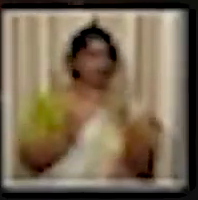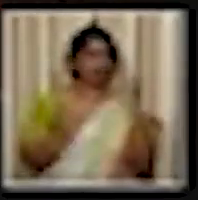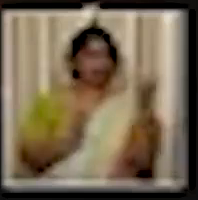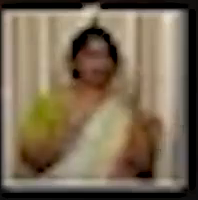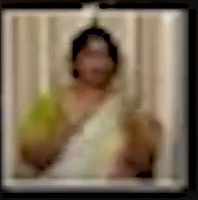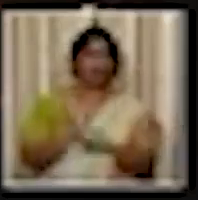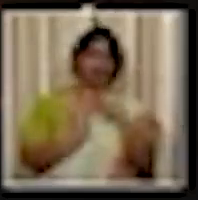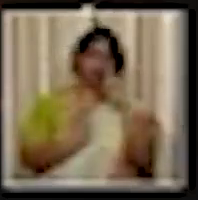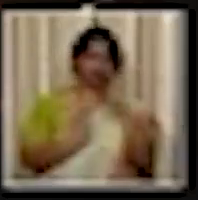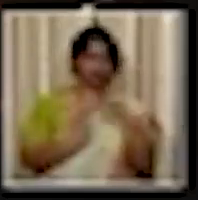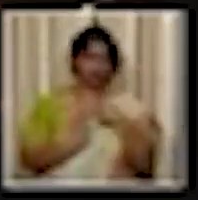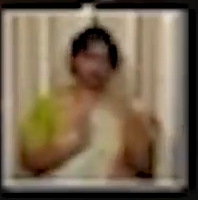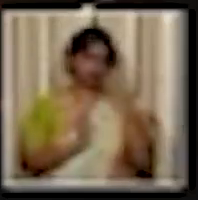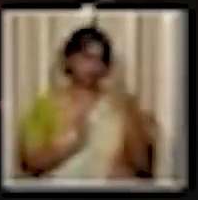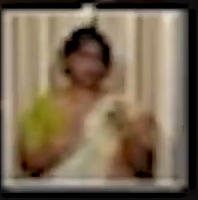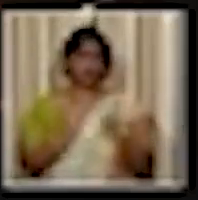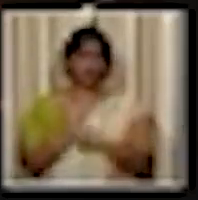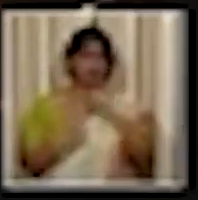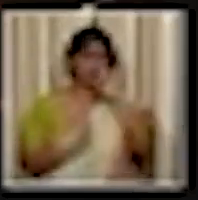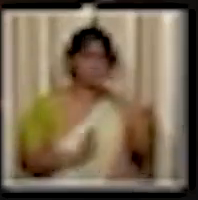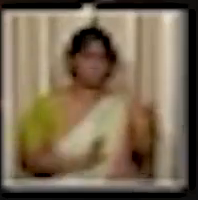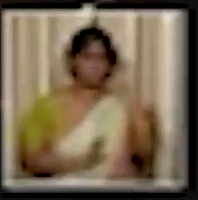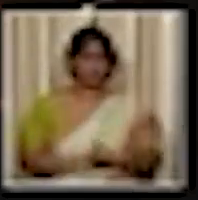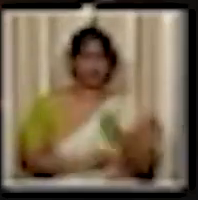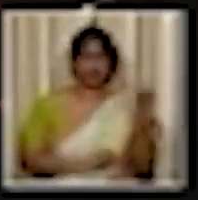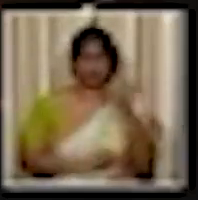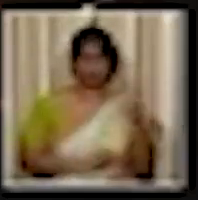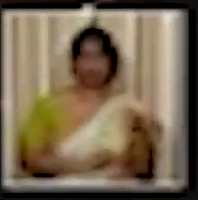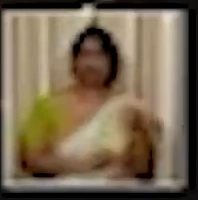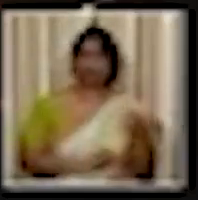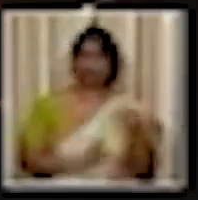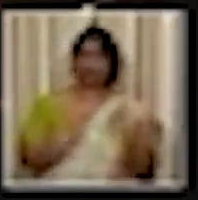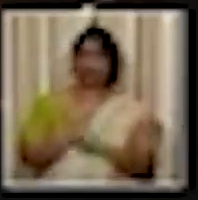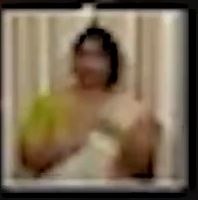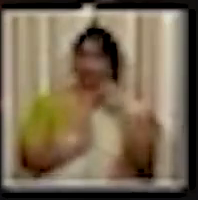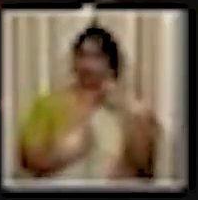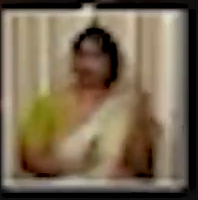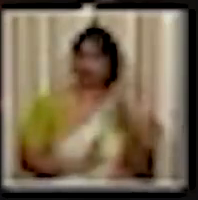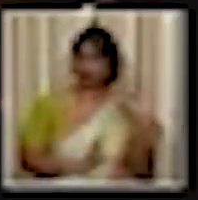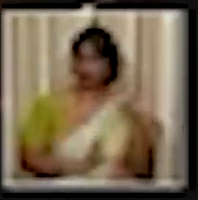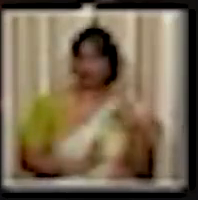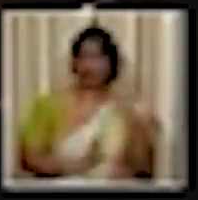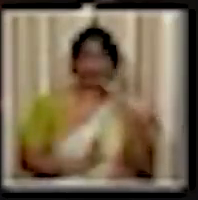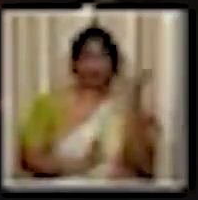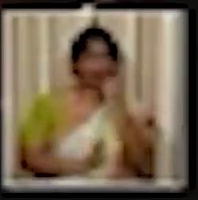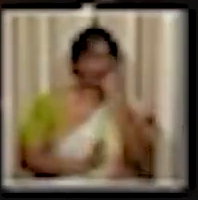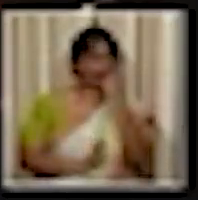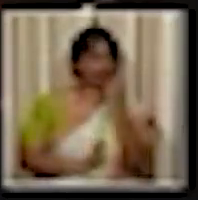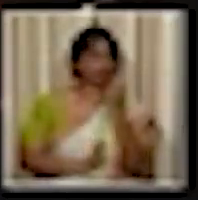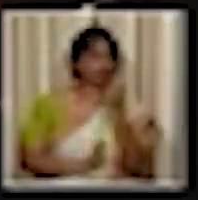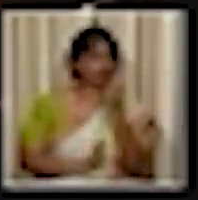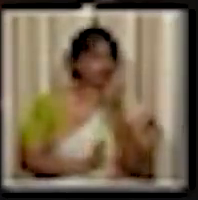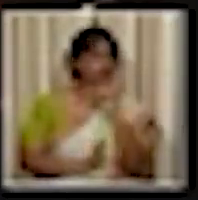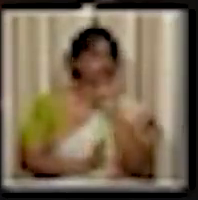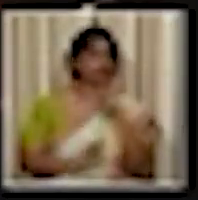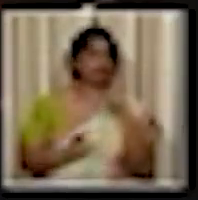තියෙනවා කියලා කියනවා. නමුත් මගේ දැනුම අනුව නම් 150,000 ගල් තියෙනවා. ඒගොල්ලෝ මේ ලක්ෂයක ගල් එක ගලක වටිනාකම තක්සේරු